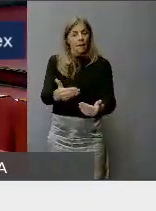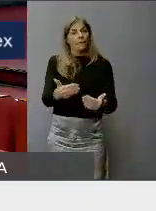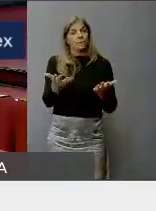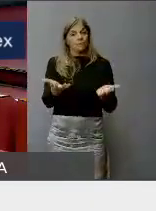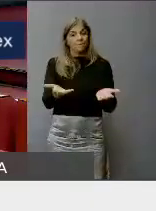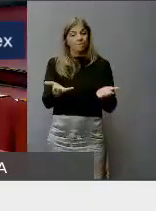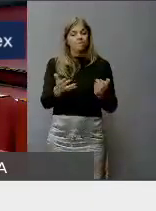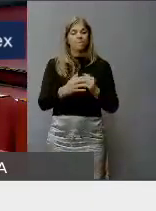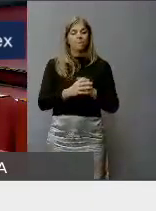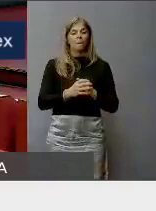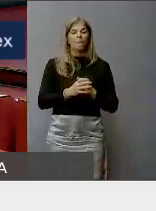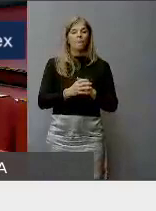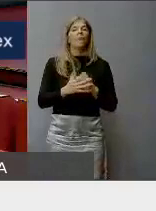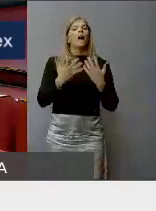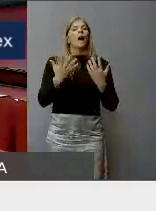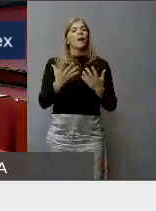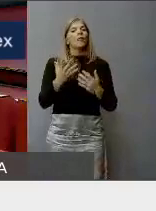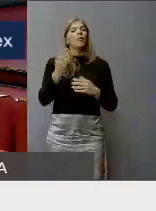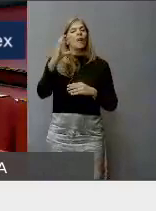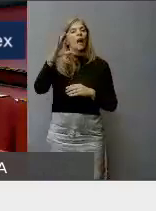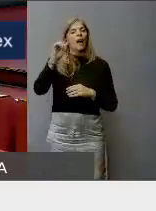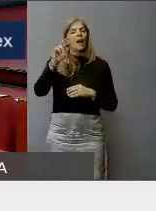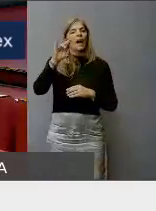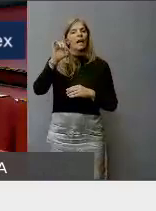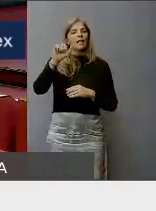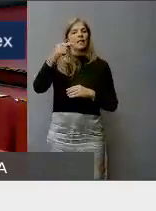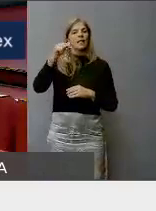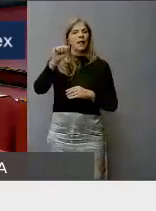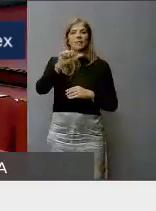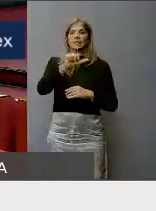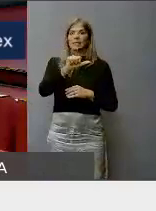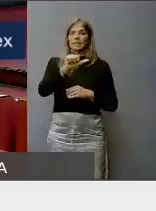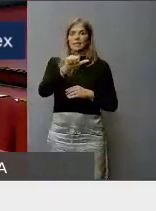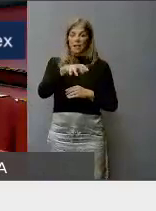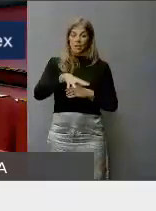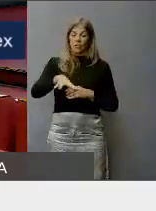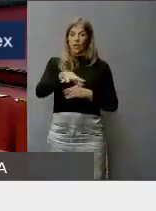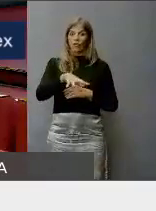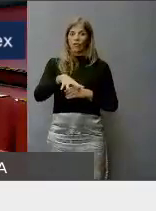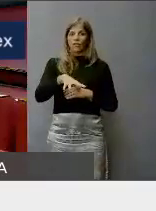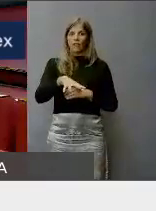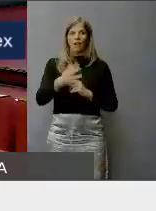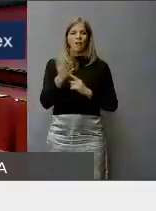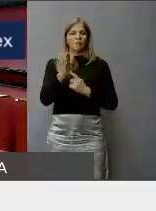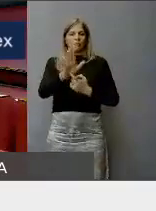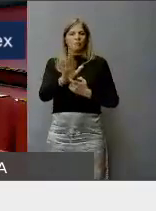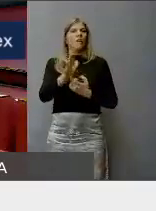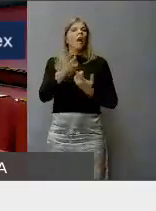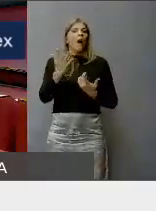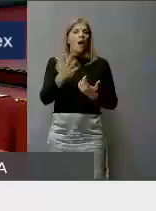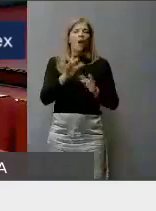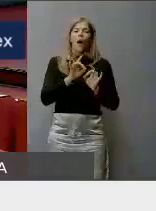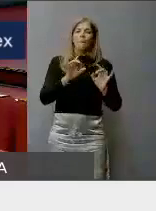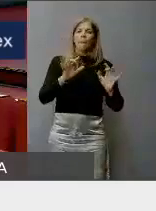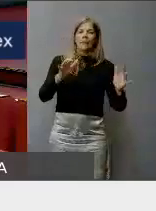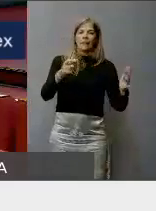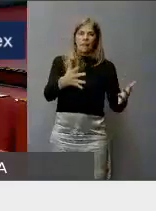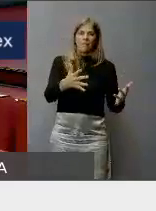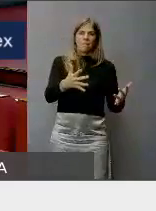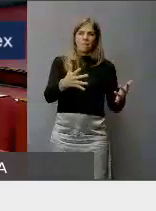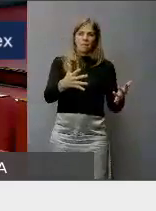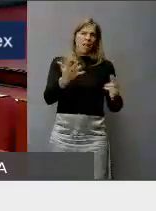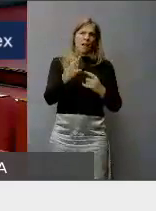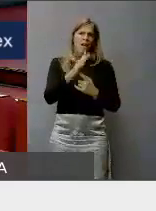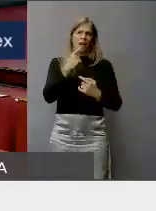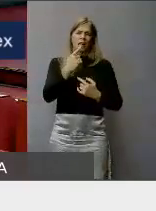sicuramente la caritas diocesana messo in evidenza come la pandemia ha aggravato la situazione di quanti precedenti eventi vivevano